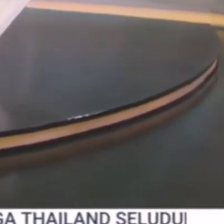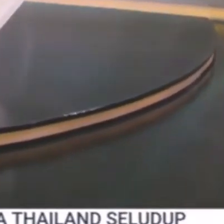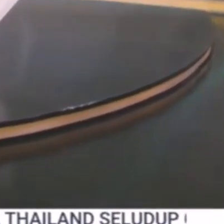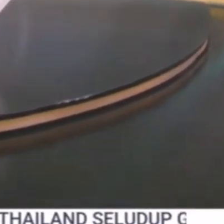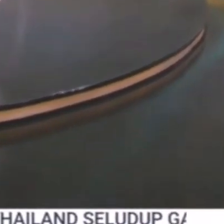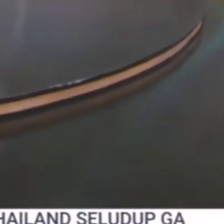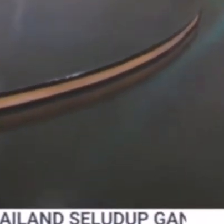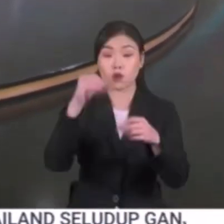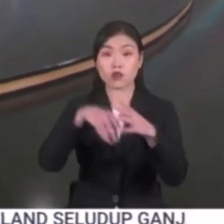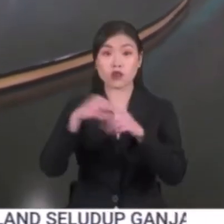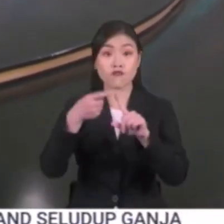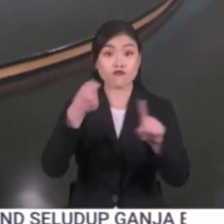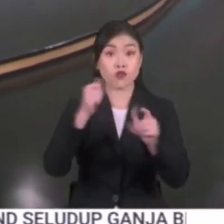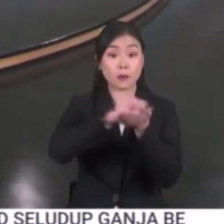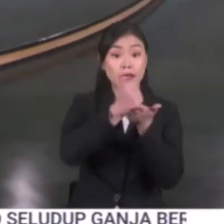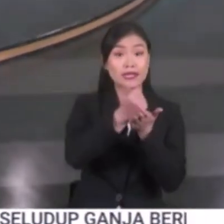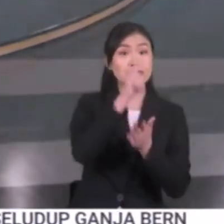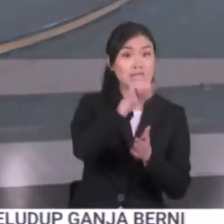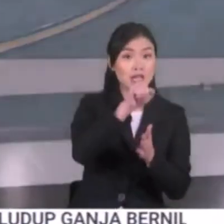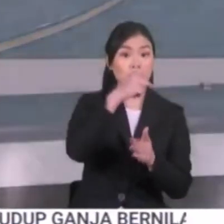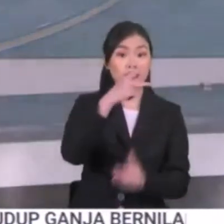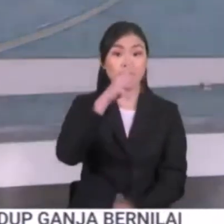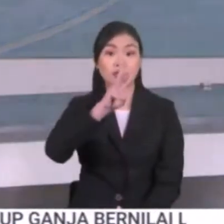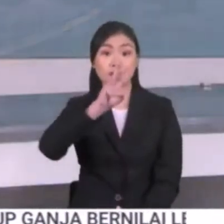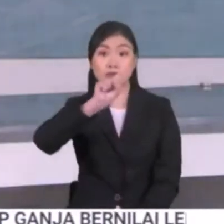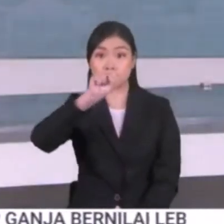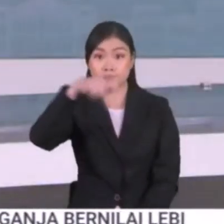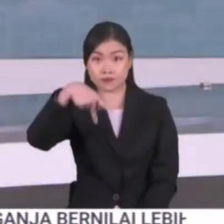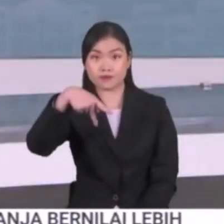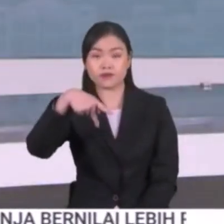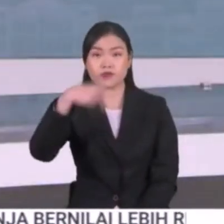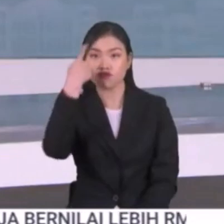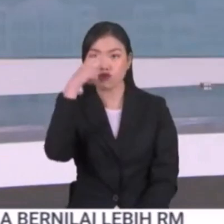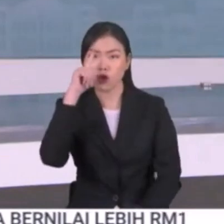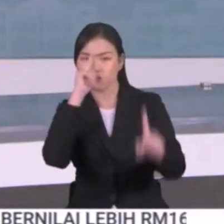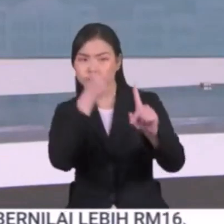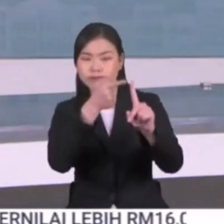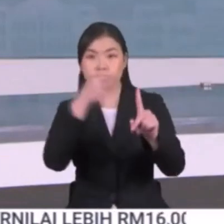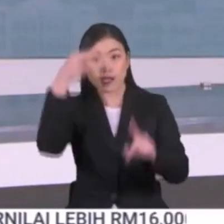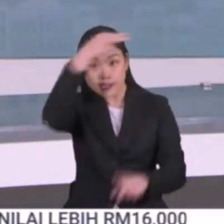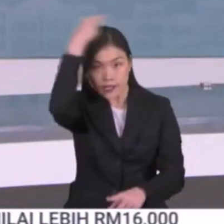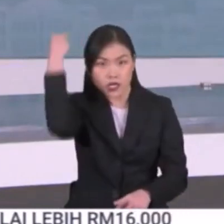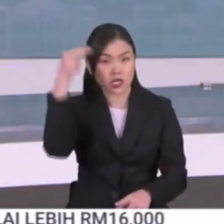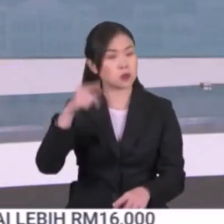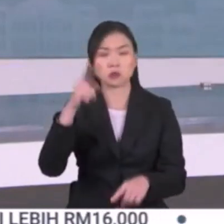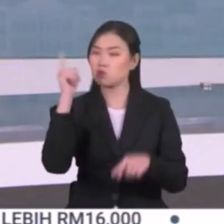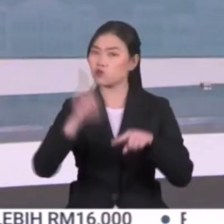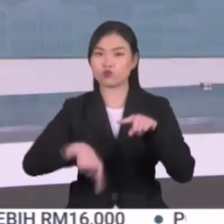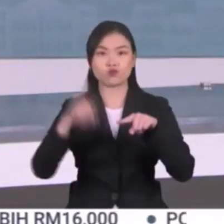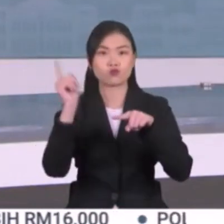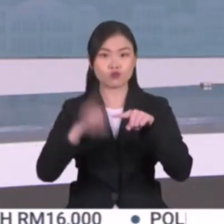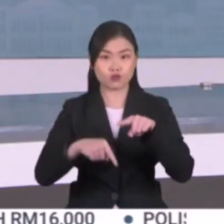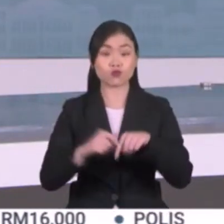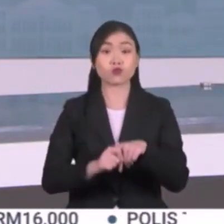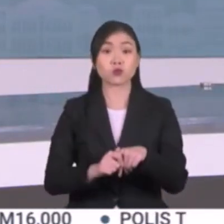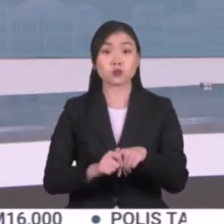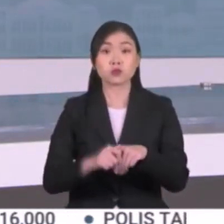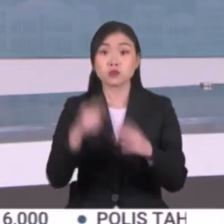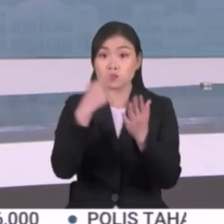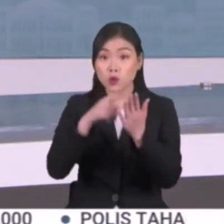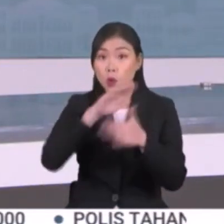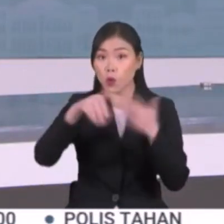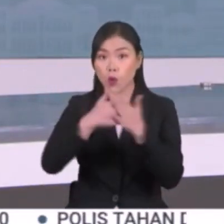sebarang pengeluaran daripada akaun satu kumpulan Wang simpanan pekerja kwsp untuk tujuan menunaikan haji tidak dibenarkan ia bagi